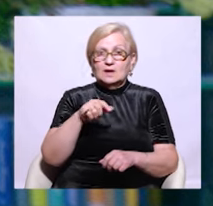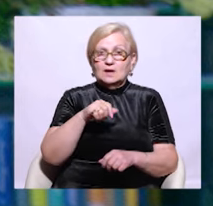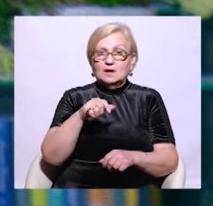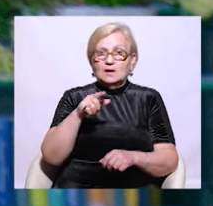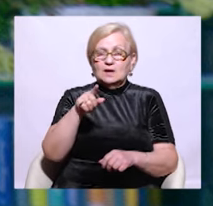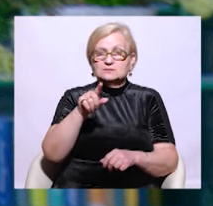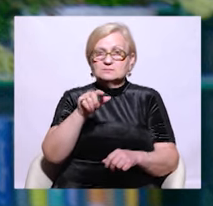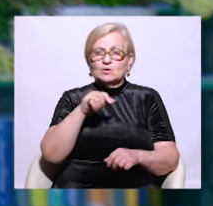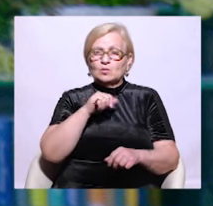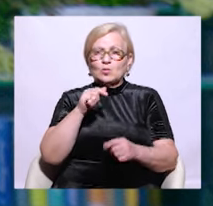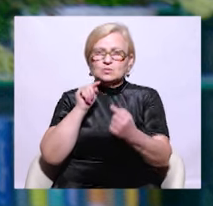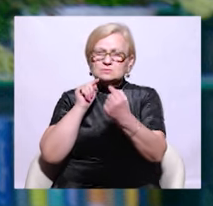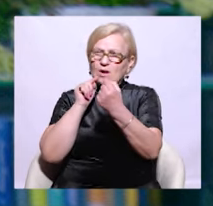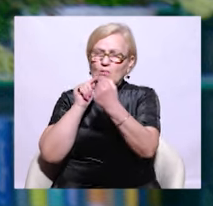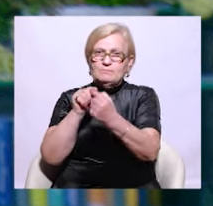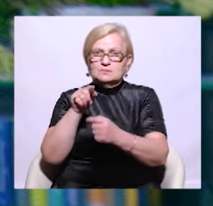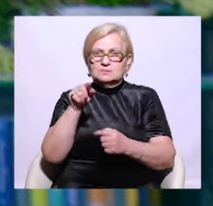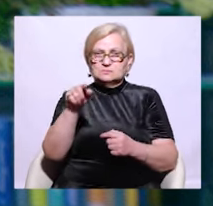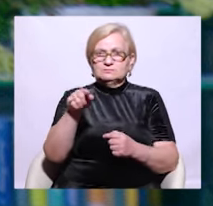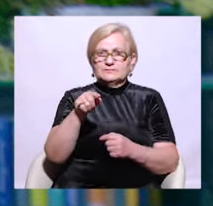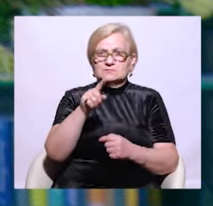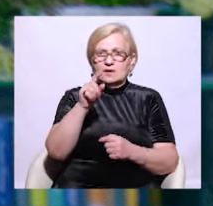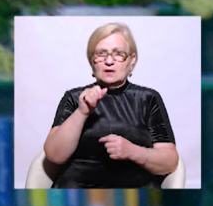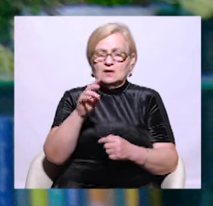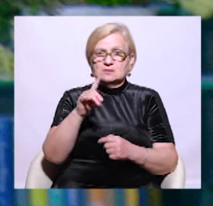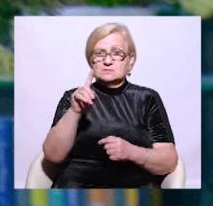ეს როგორ დაუპირისპირდა გრიგოლ ხანძთელს და